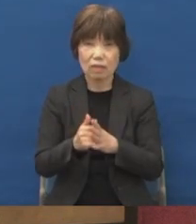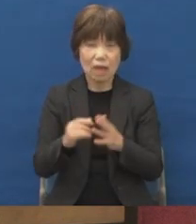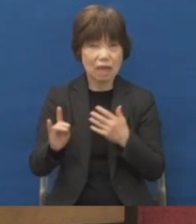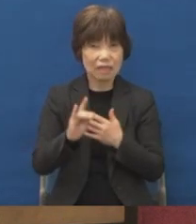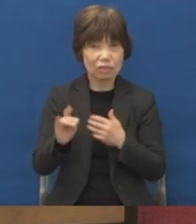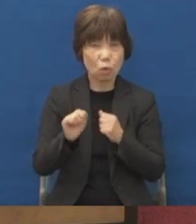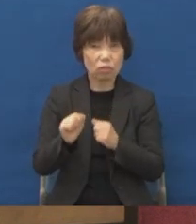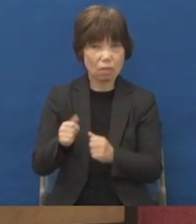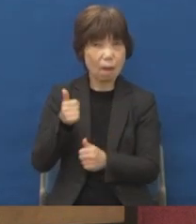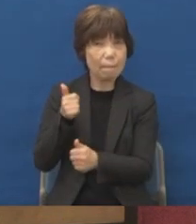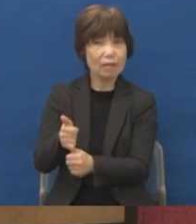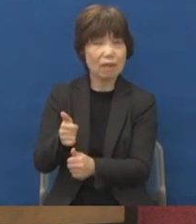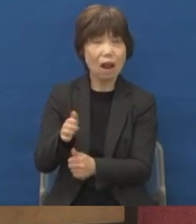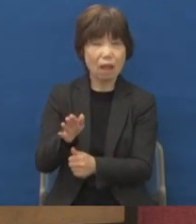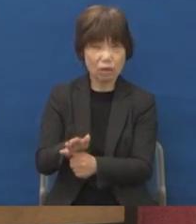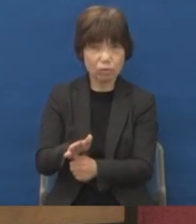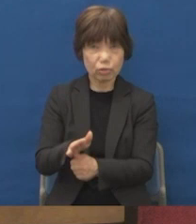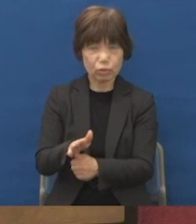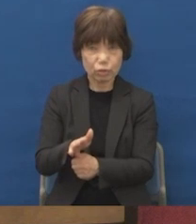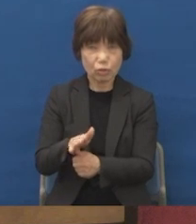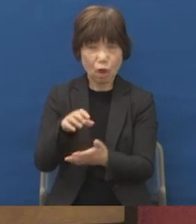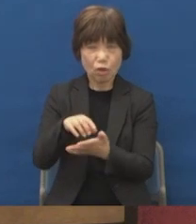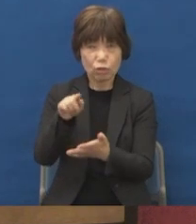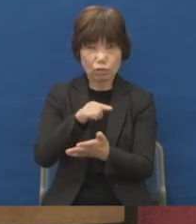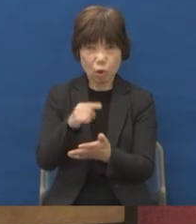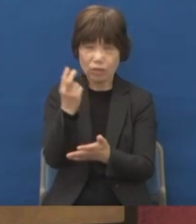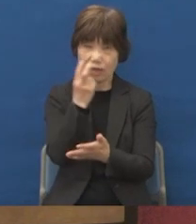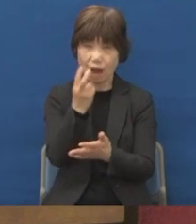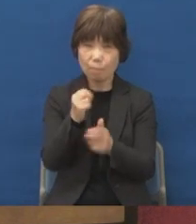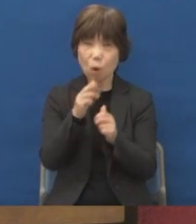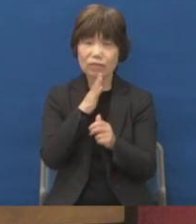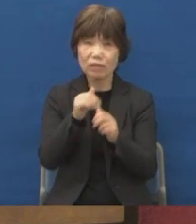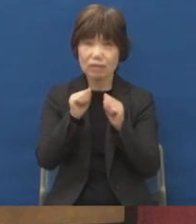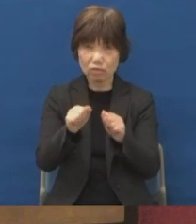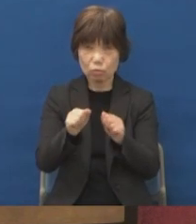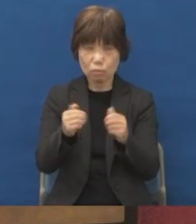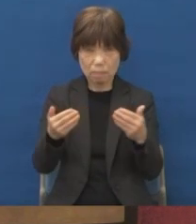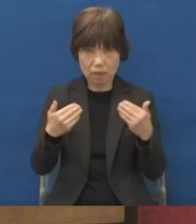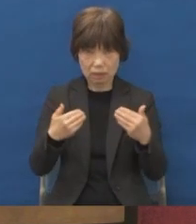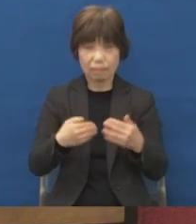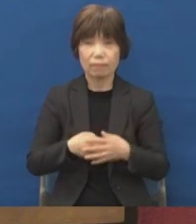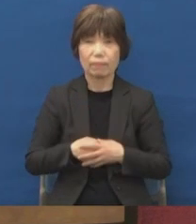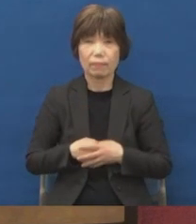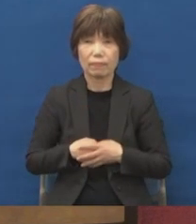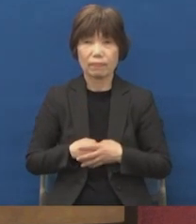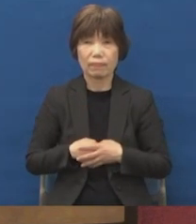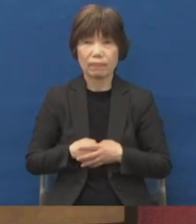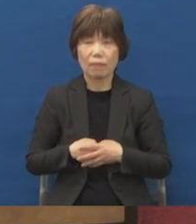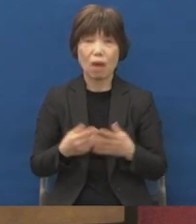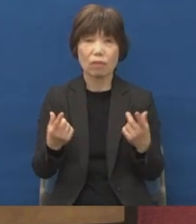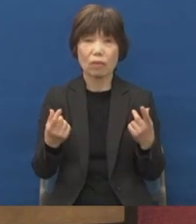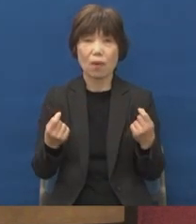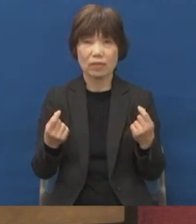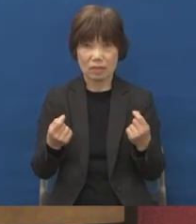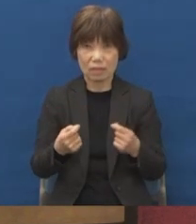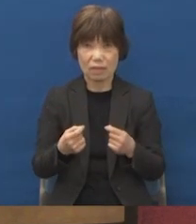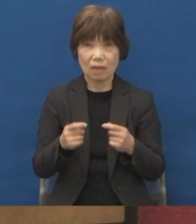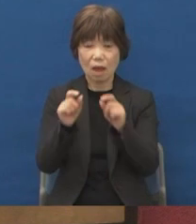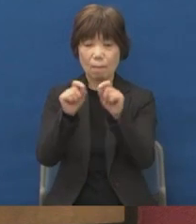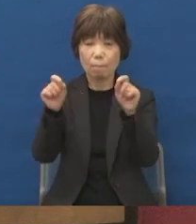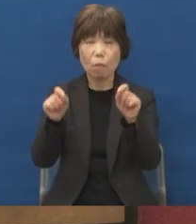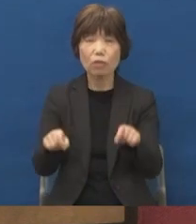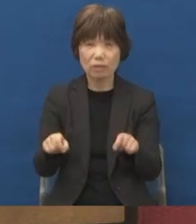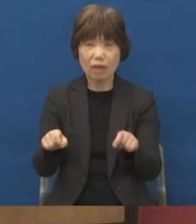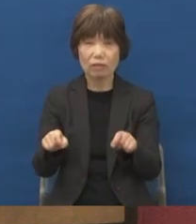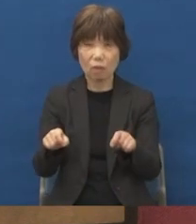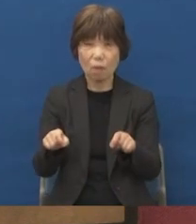ば罰せられる証人喚問の実施を行うべきです。同時に問題の根を